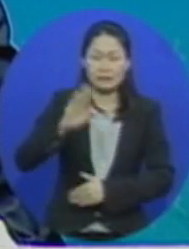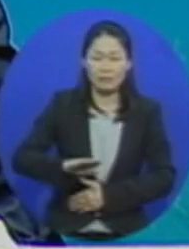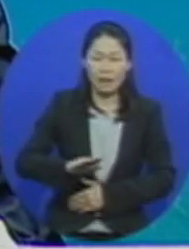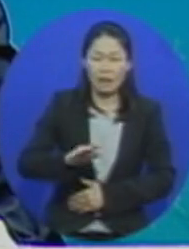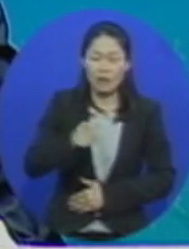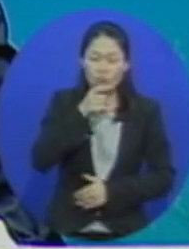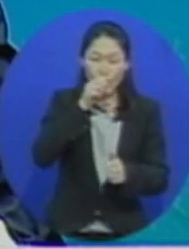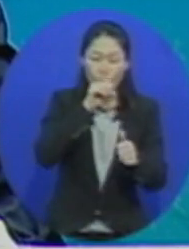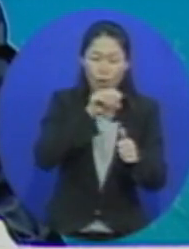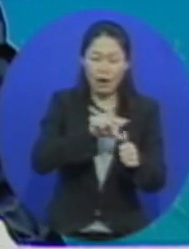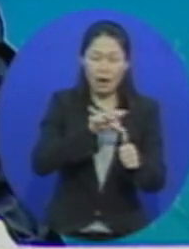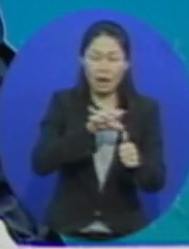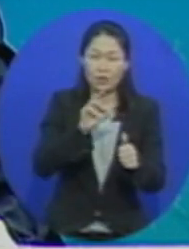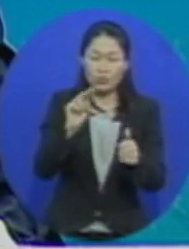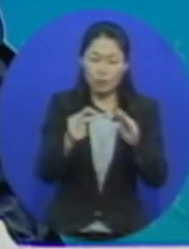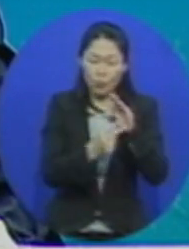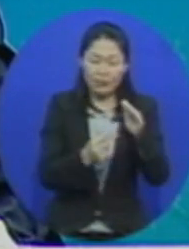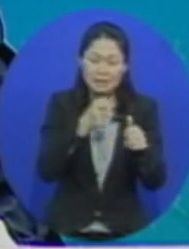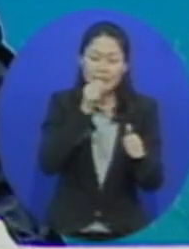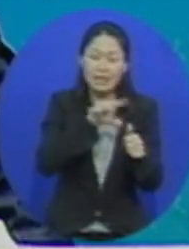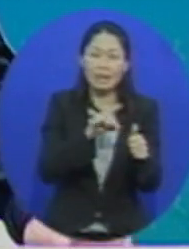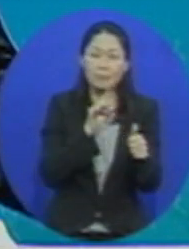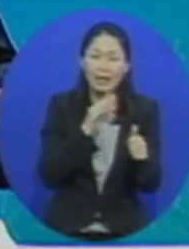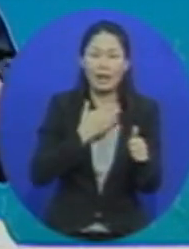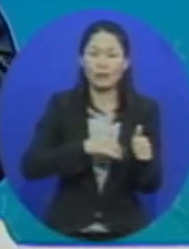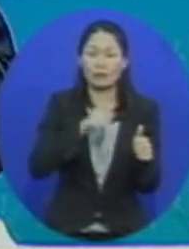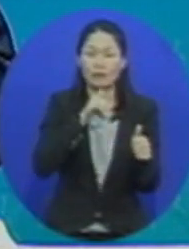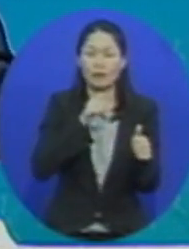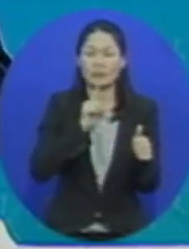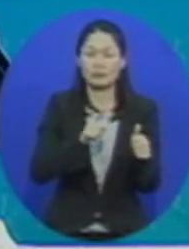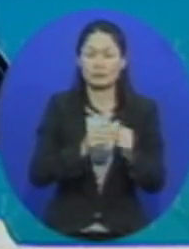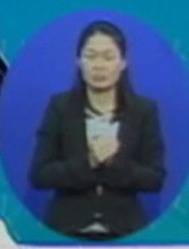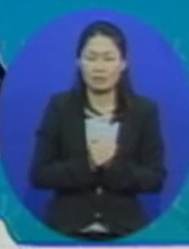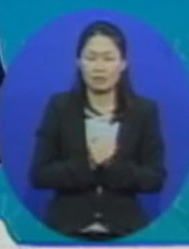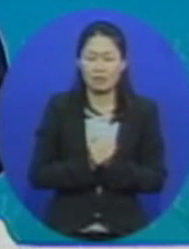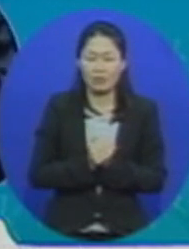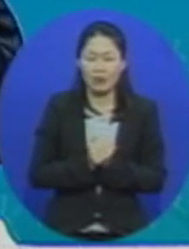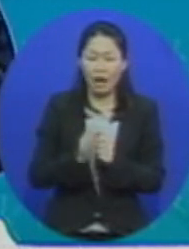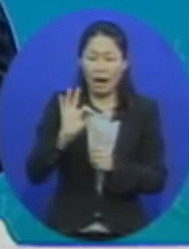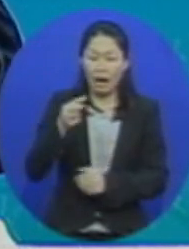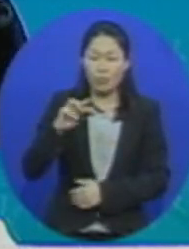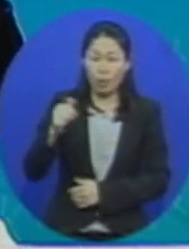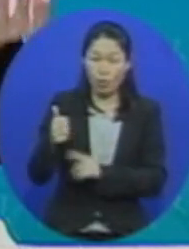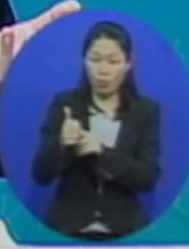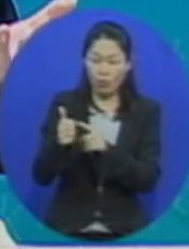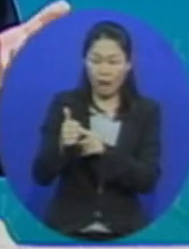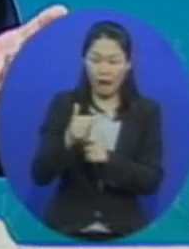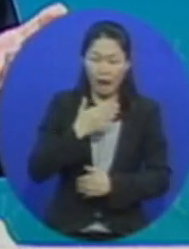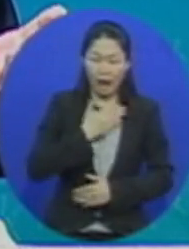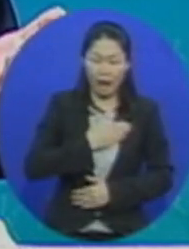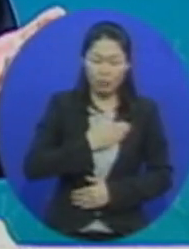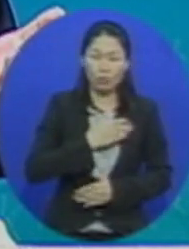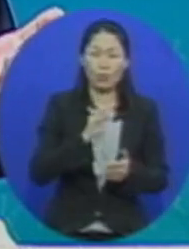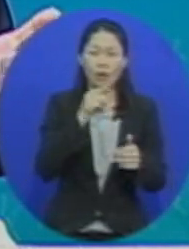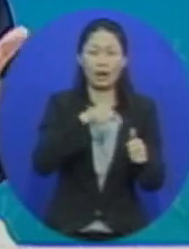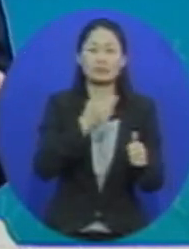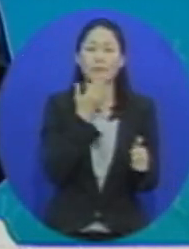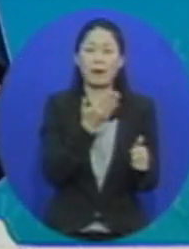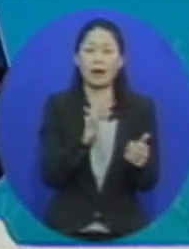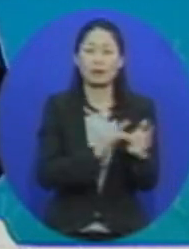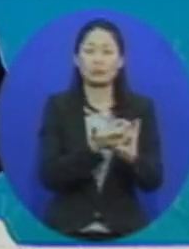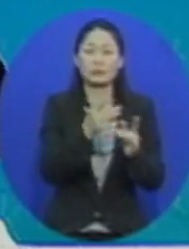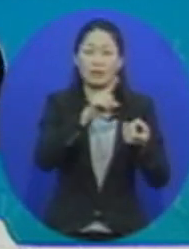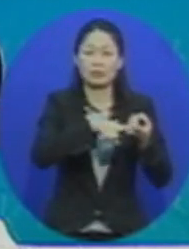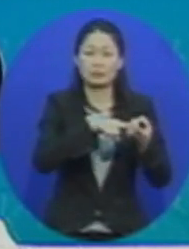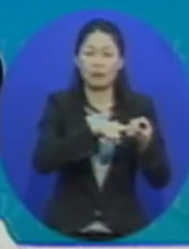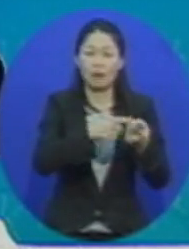만 r 다름이 라 예수님에 대해서 아볼로 가 알고 가르칠 수도 있었어요 그렇지만